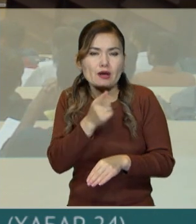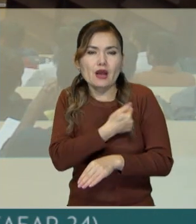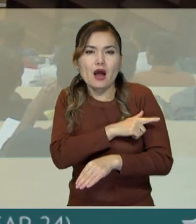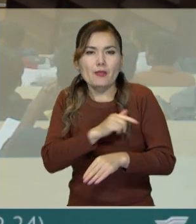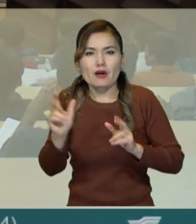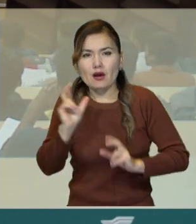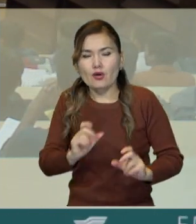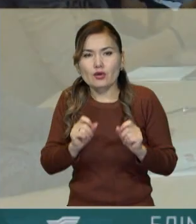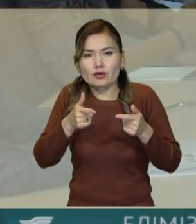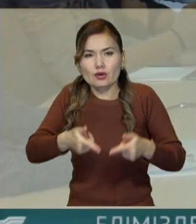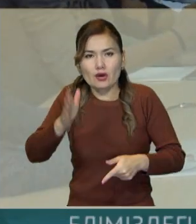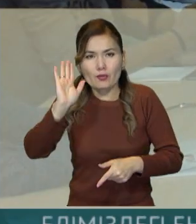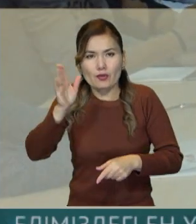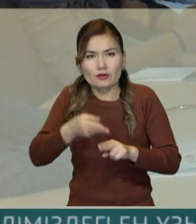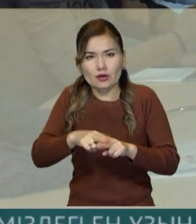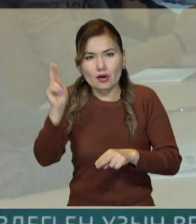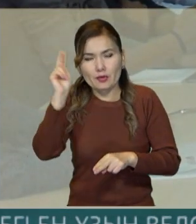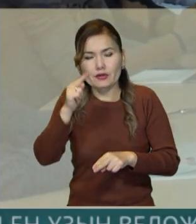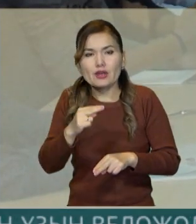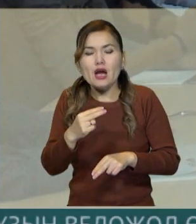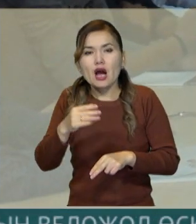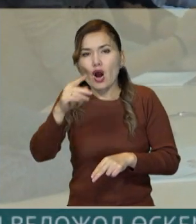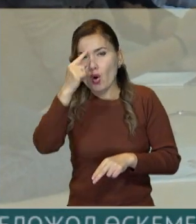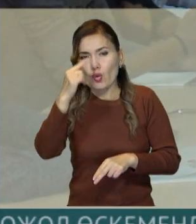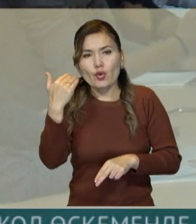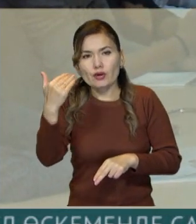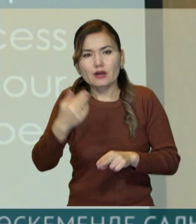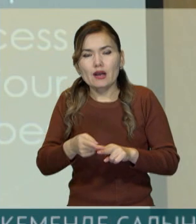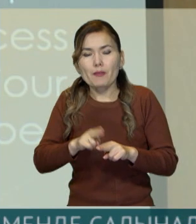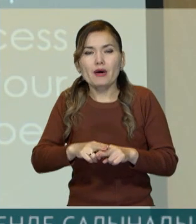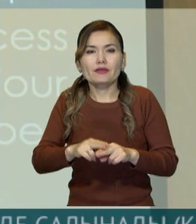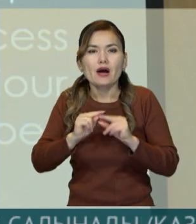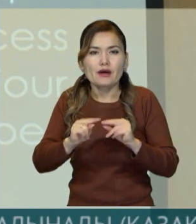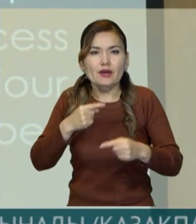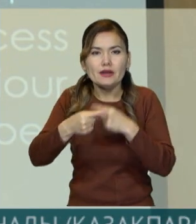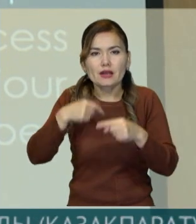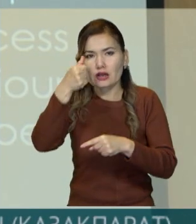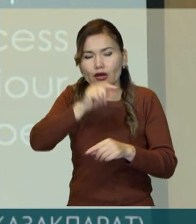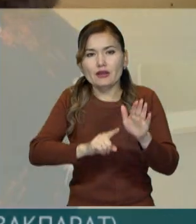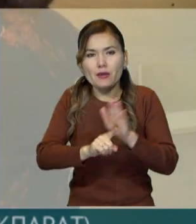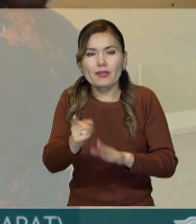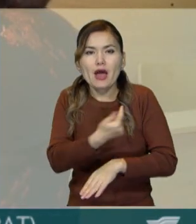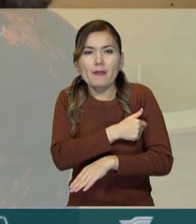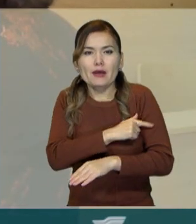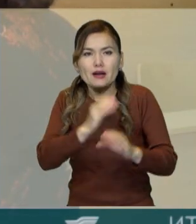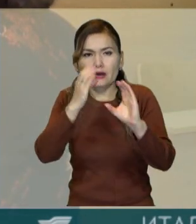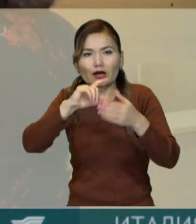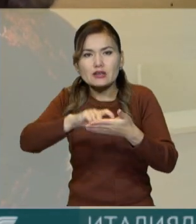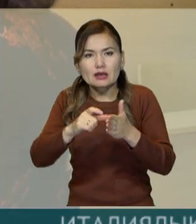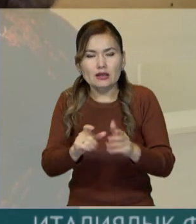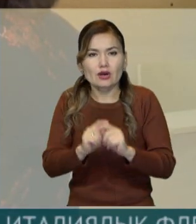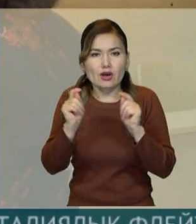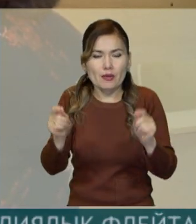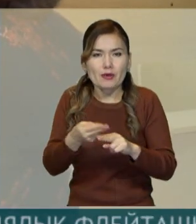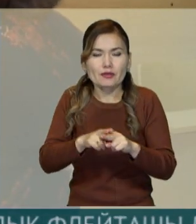5 жыл білім алады. Шетелдіктерге сапалы білім беру үшін университетте келер жылдың басында бірнеше медицина зертханасы ашылады.